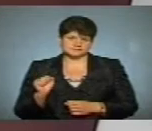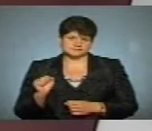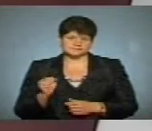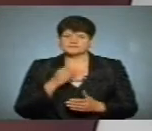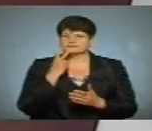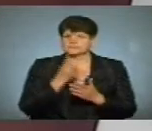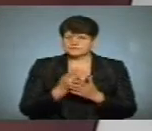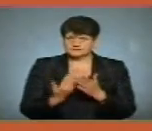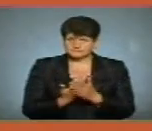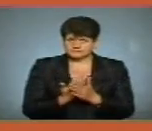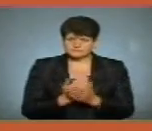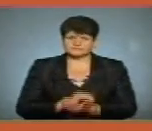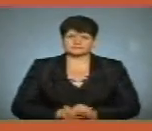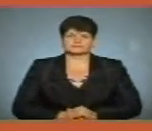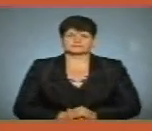Дивіться у випуску.